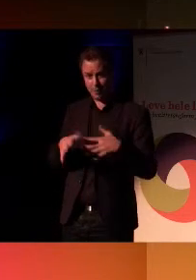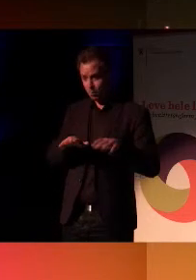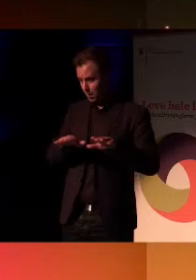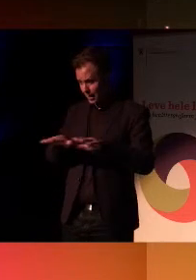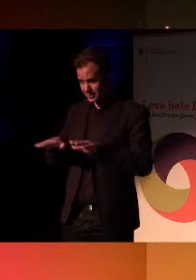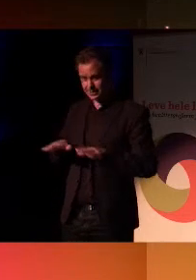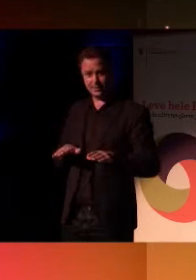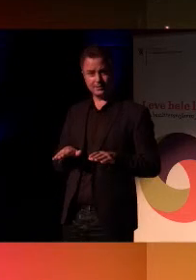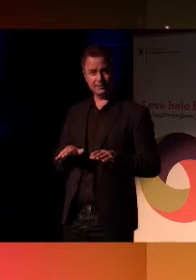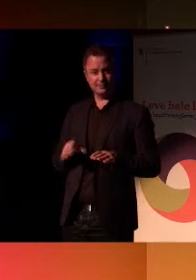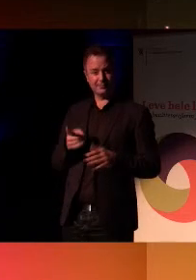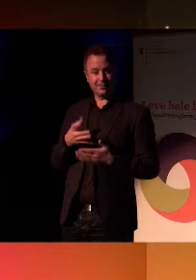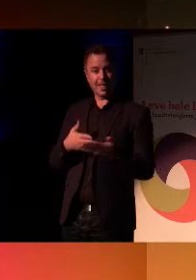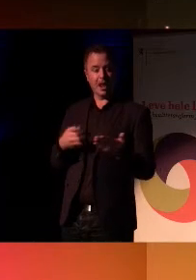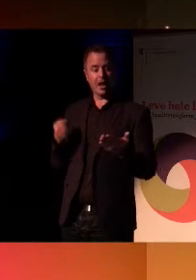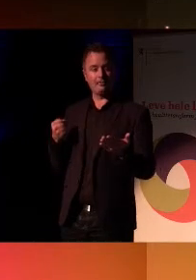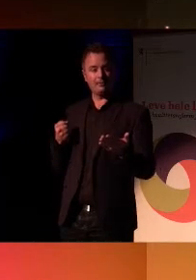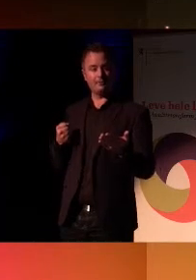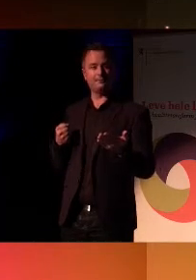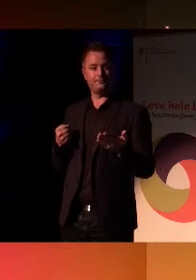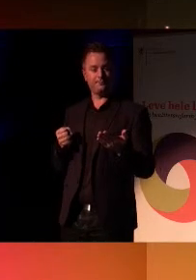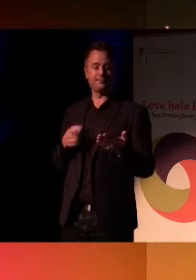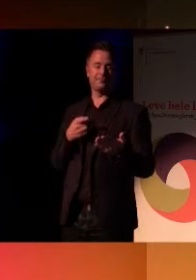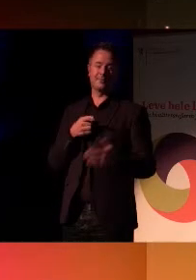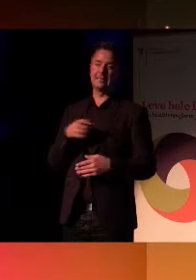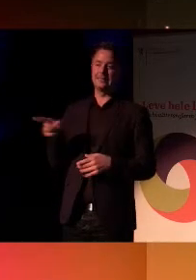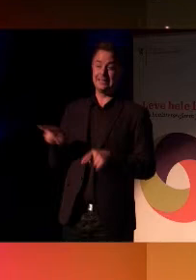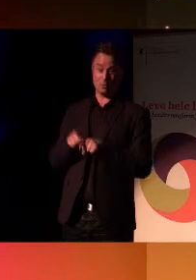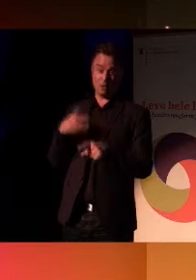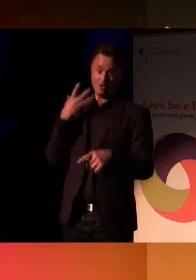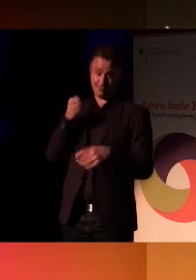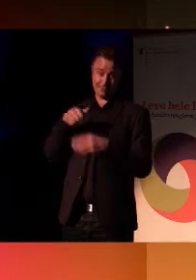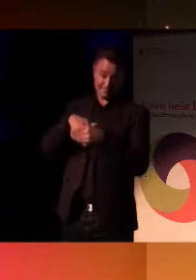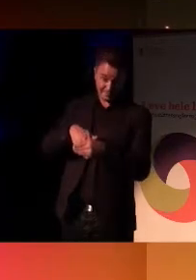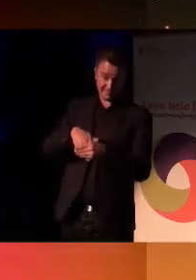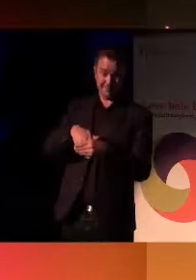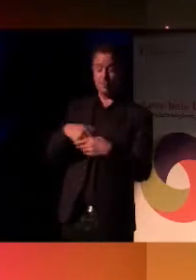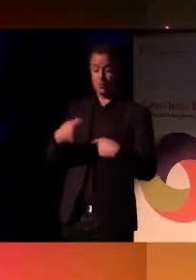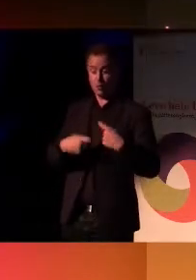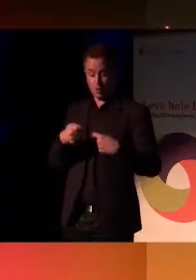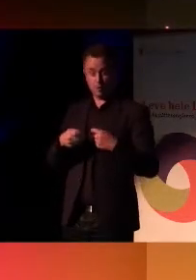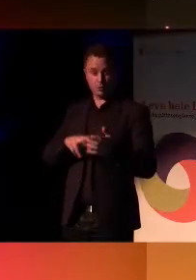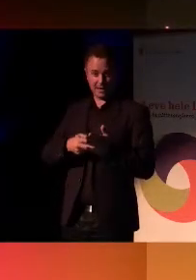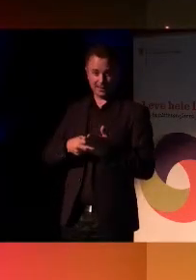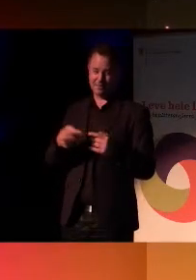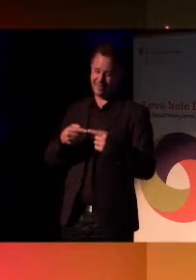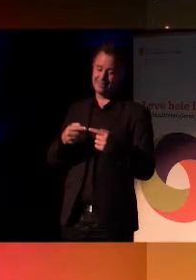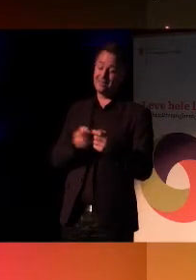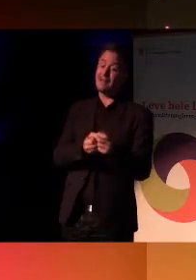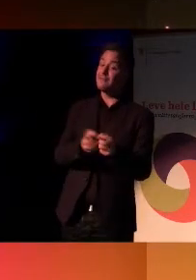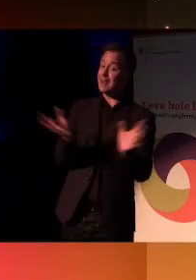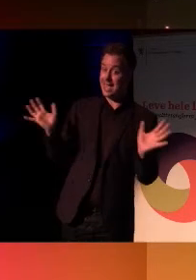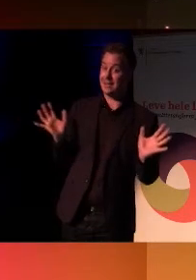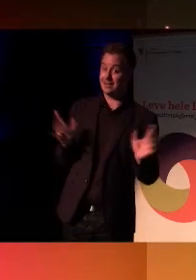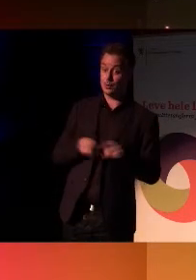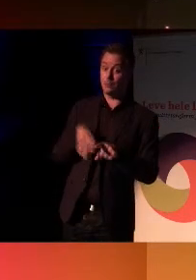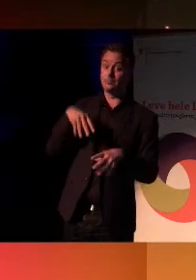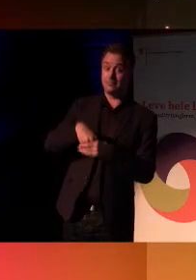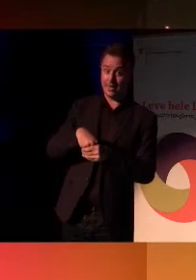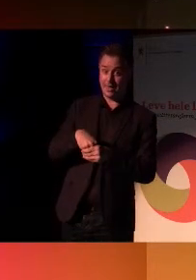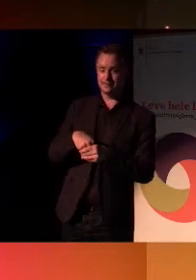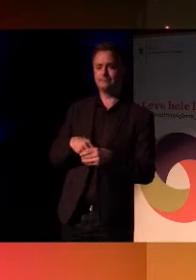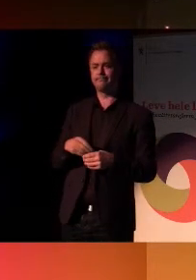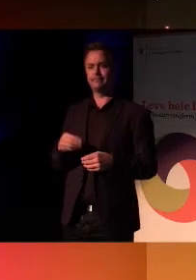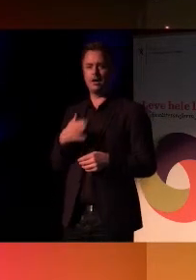av det som blir folk, og en del av de som har vært med å gjøre dette her. Men det er mange flere. Vi har utdannet